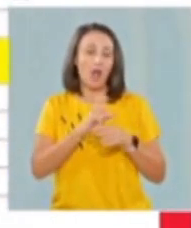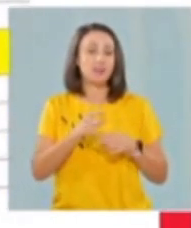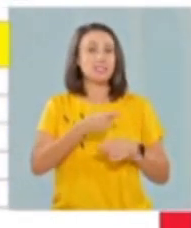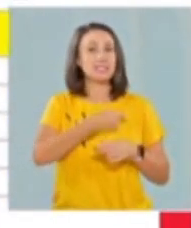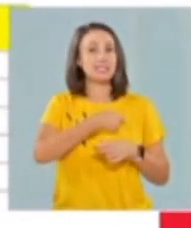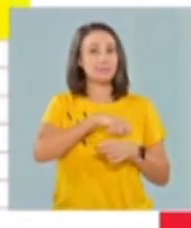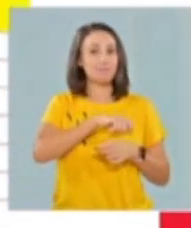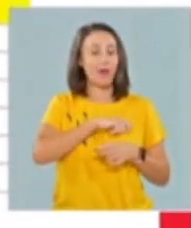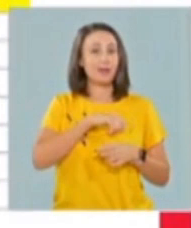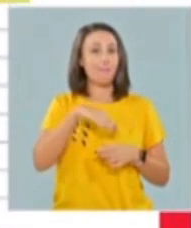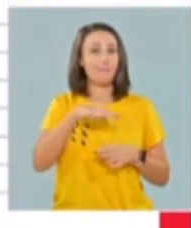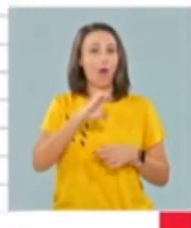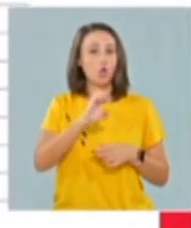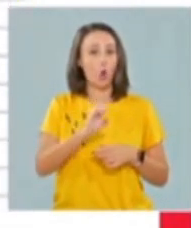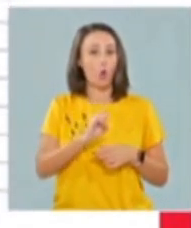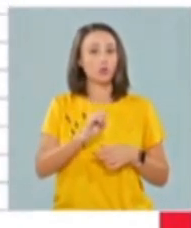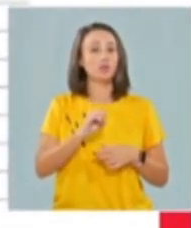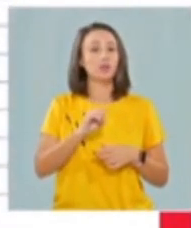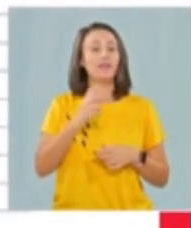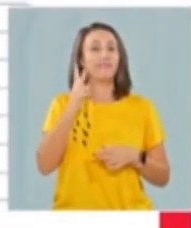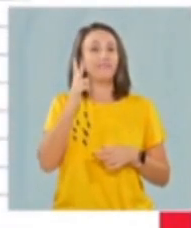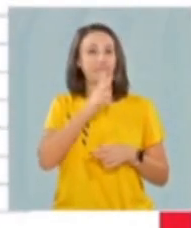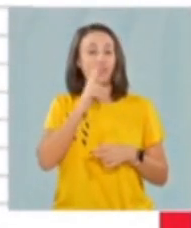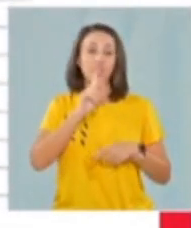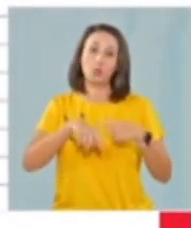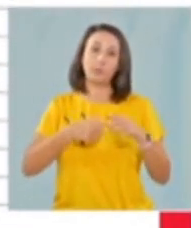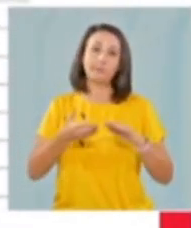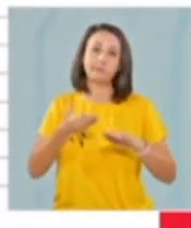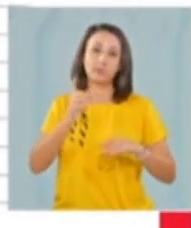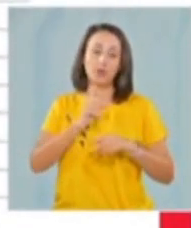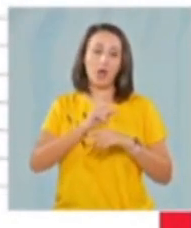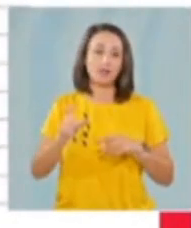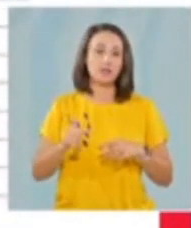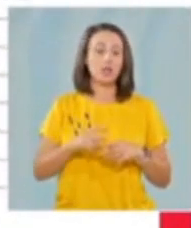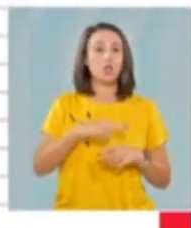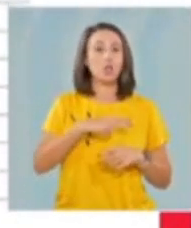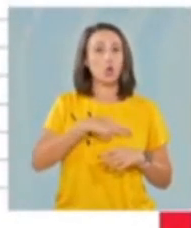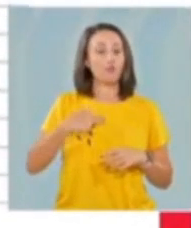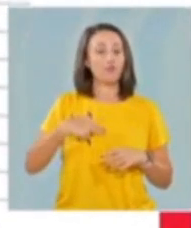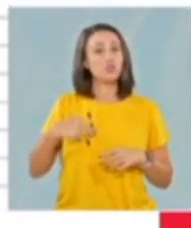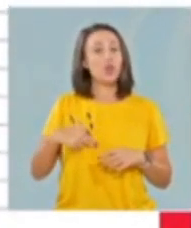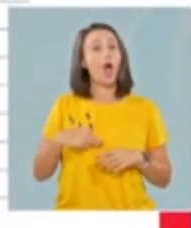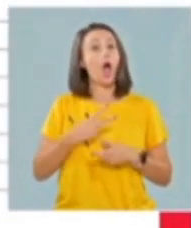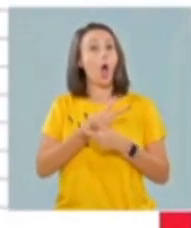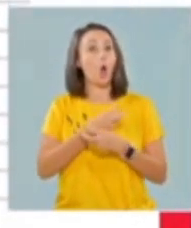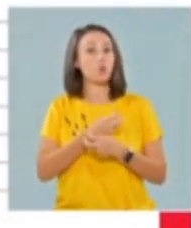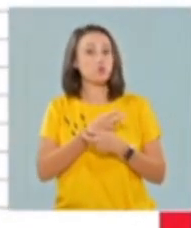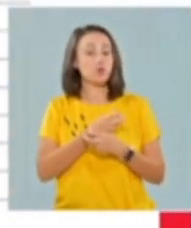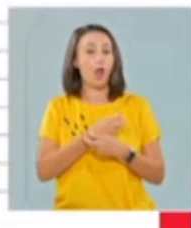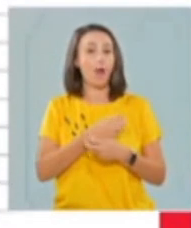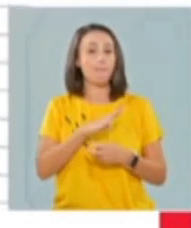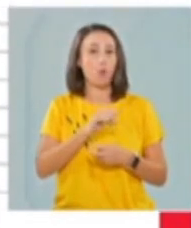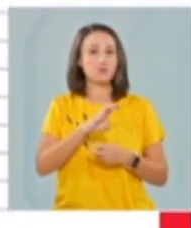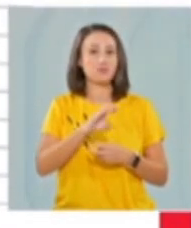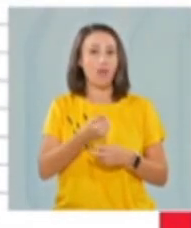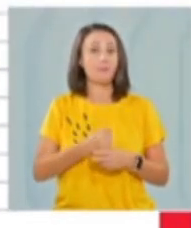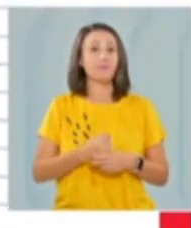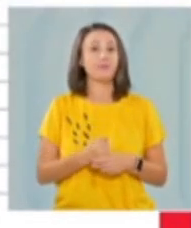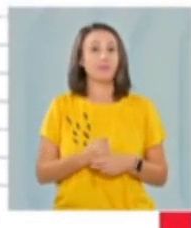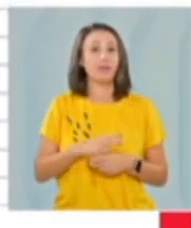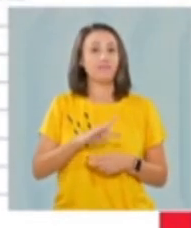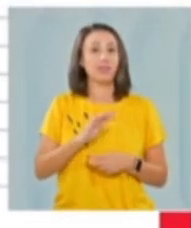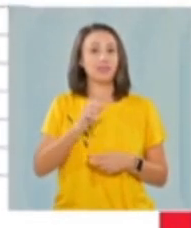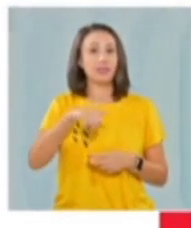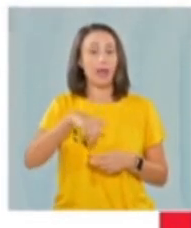Liechtenstein și baroc din zona verde în urma creșterii incidenței Norvegia Austria Bosnia Herțegovina Luxemburg Vietnam și